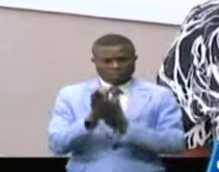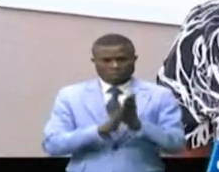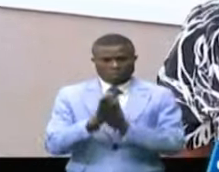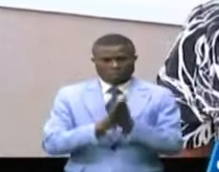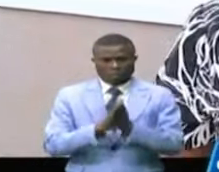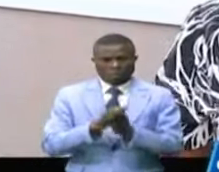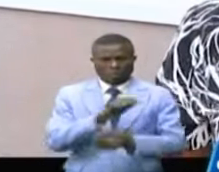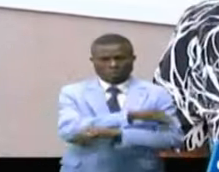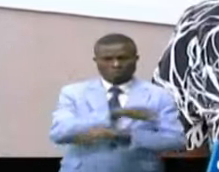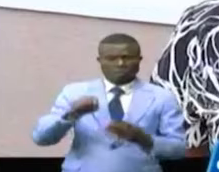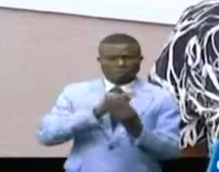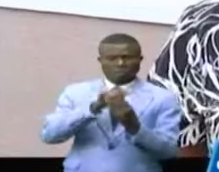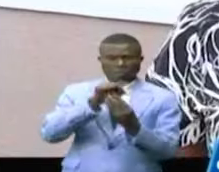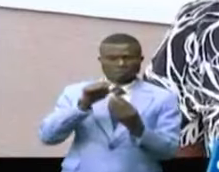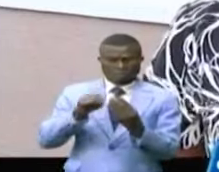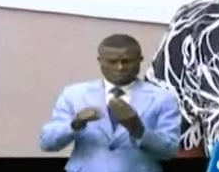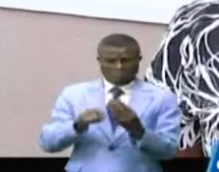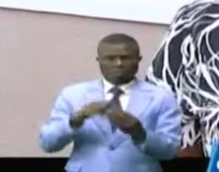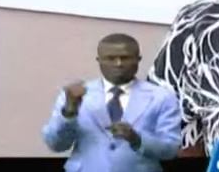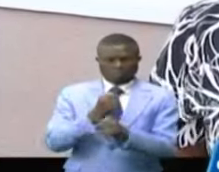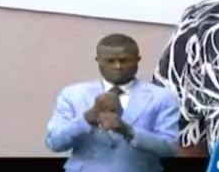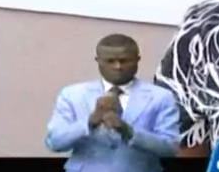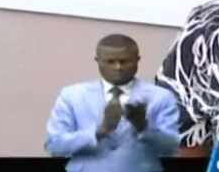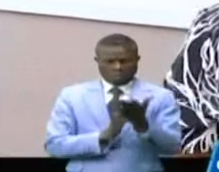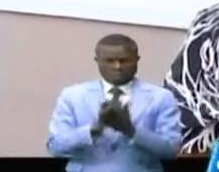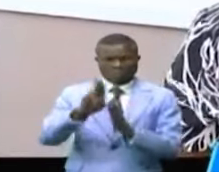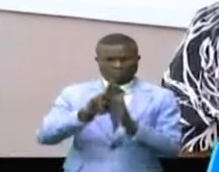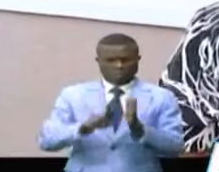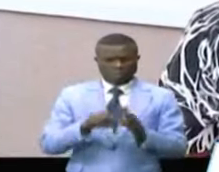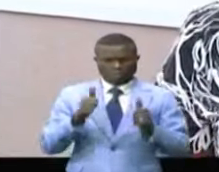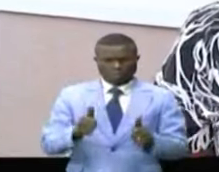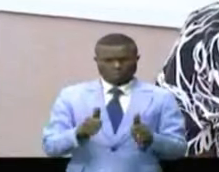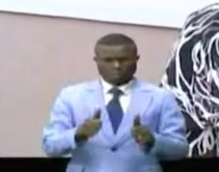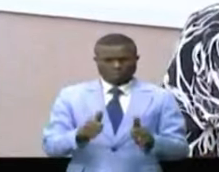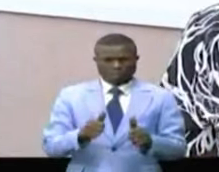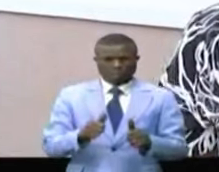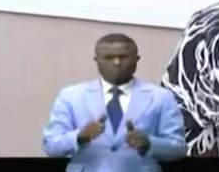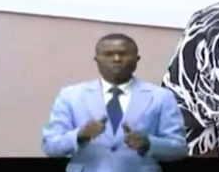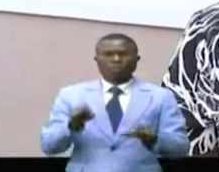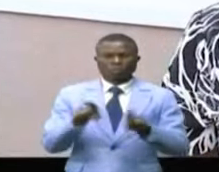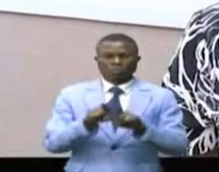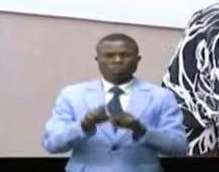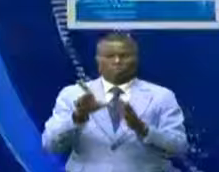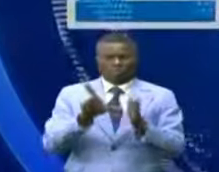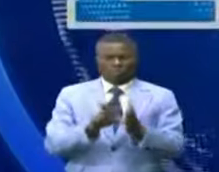la Cour joue vraiment son rôle comme établi dans la loi.